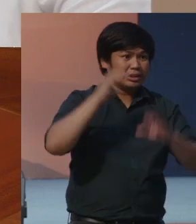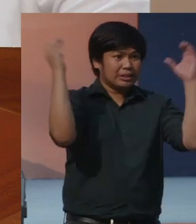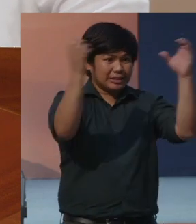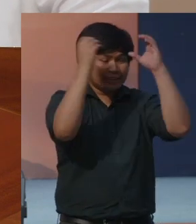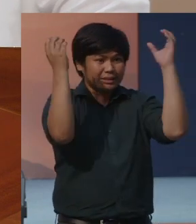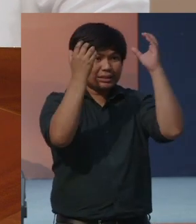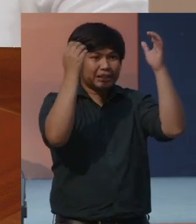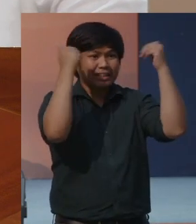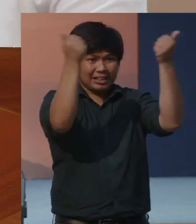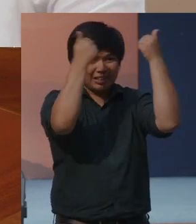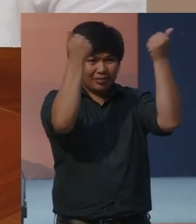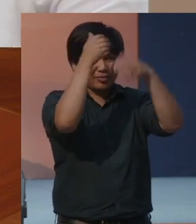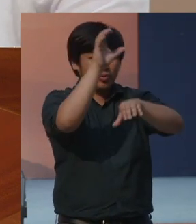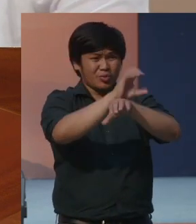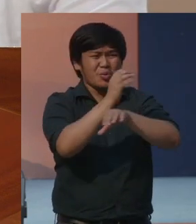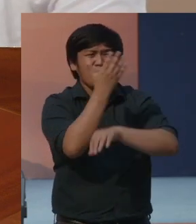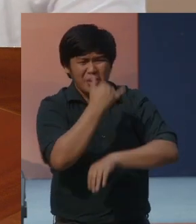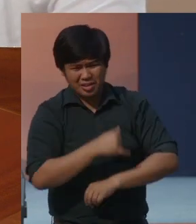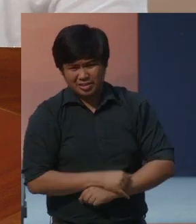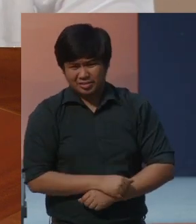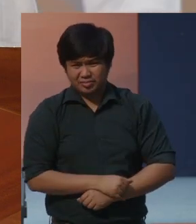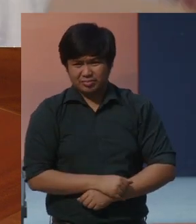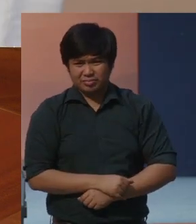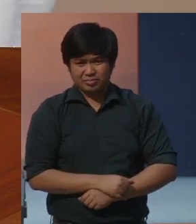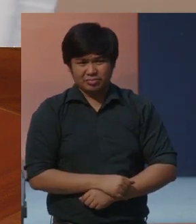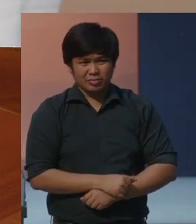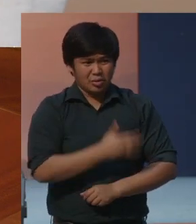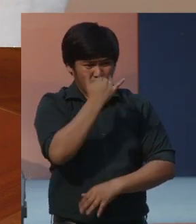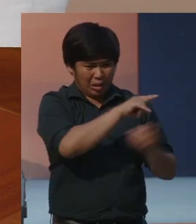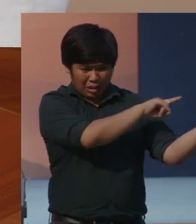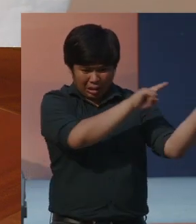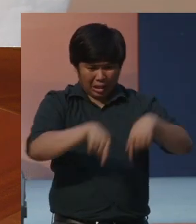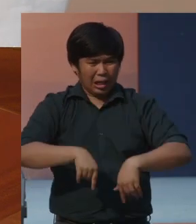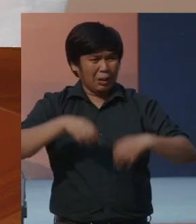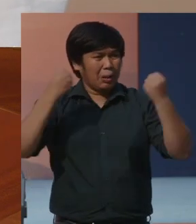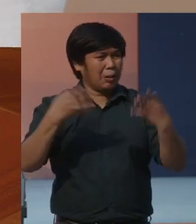nagse-celebrate ng anniversary ng church? At